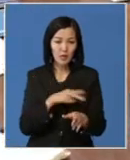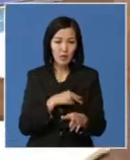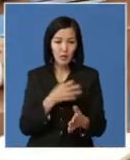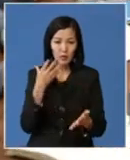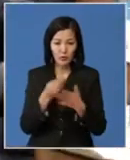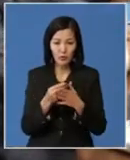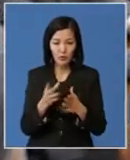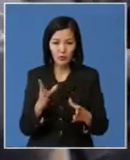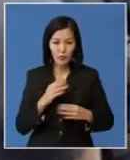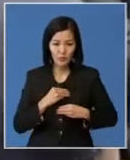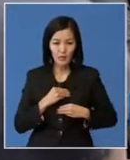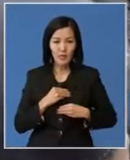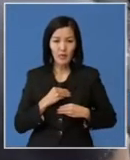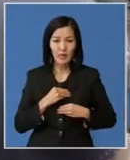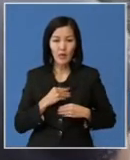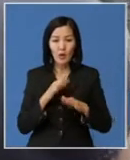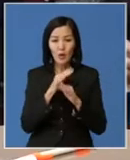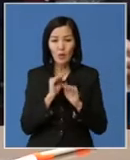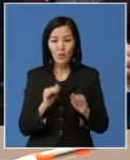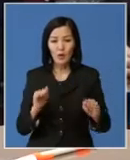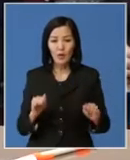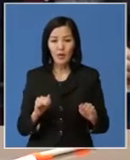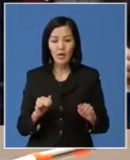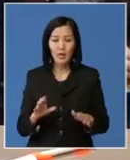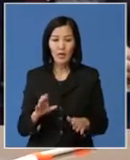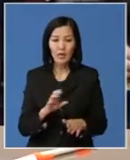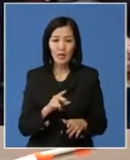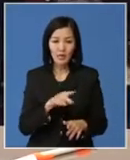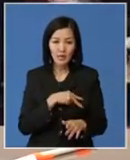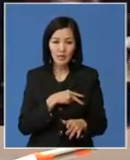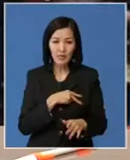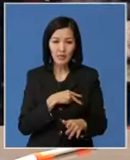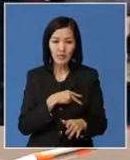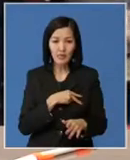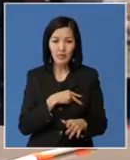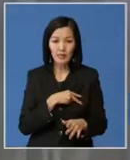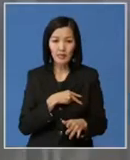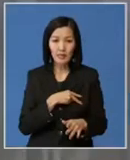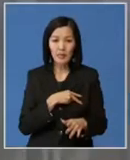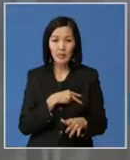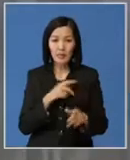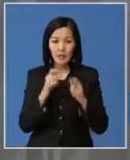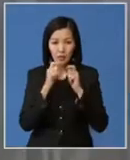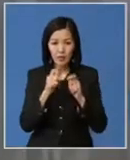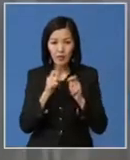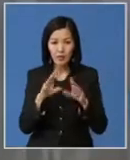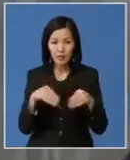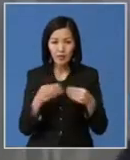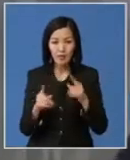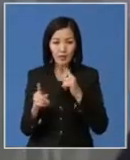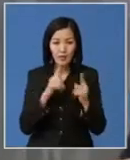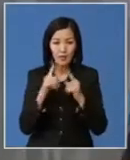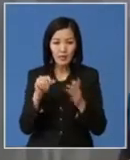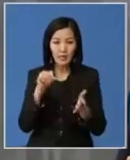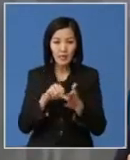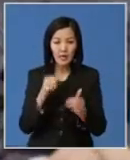Көп бала алдымен Алланың сыйы, ал алқа жаратқан құрсағын құтайтқандарға ғана беріледі. Ал кеңеске келсек,